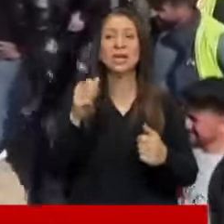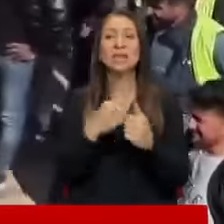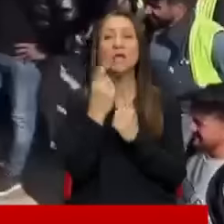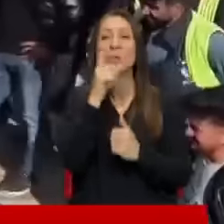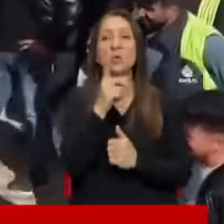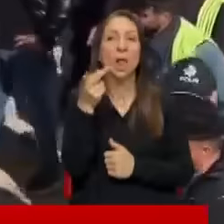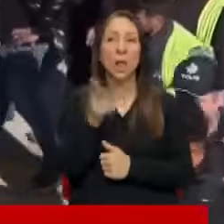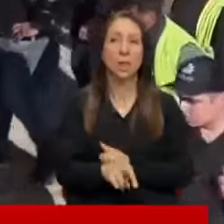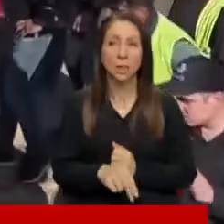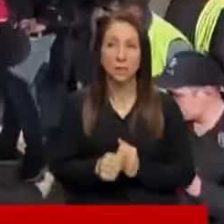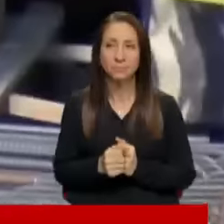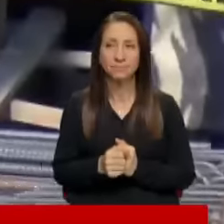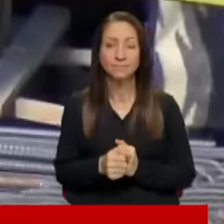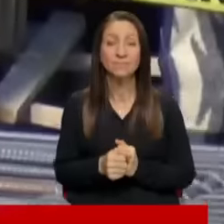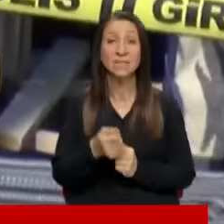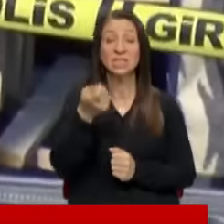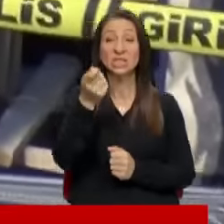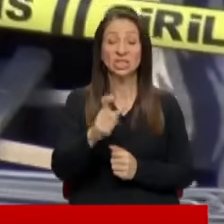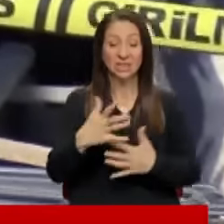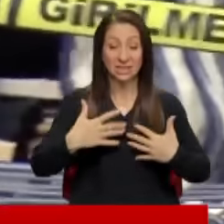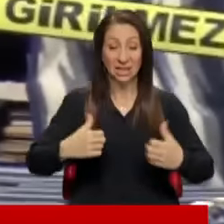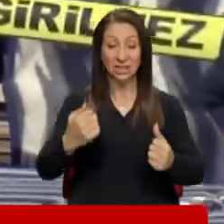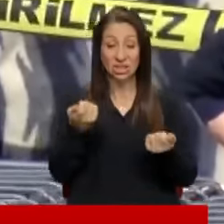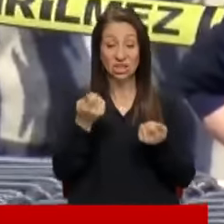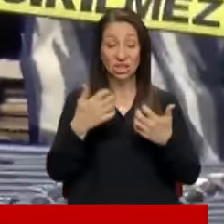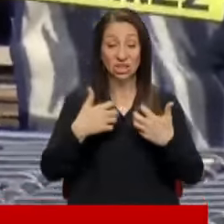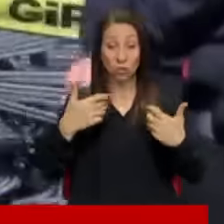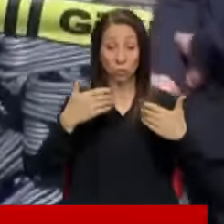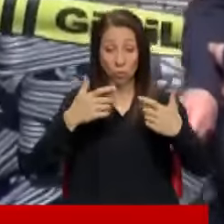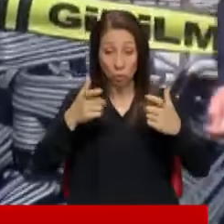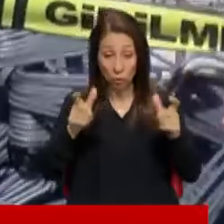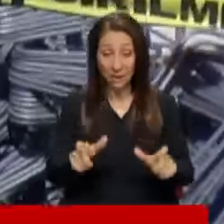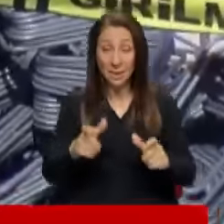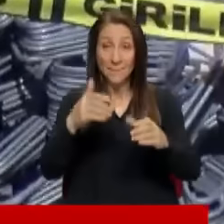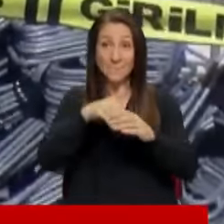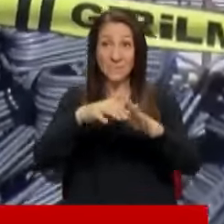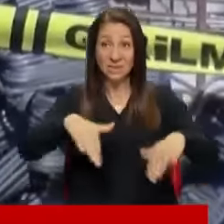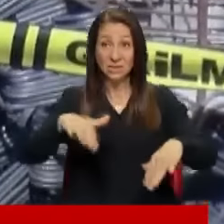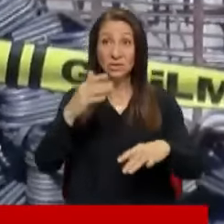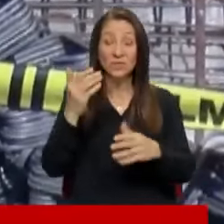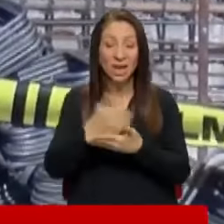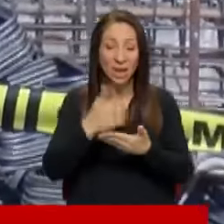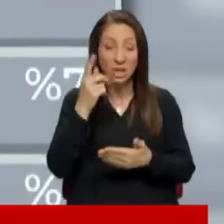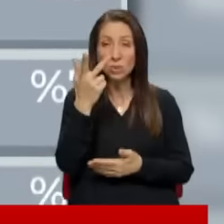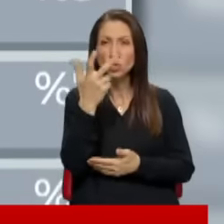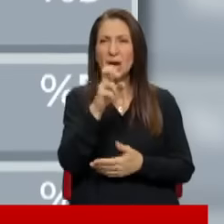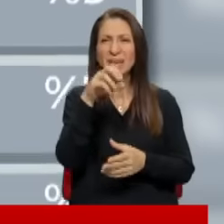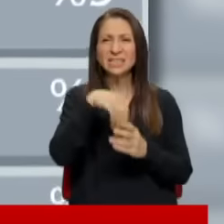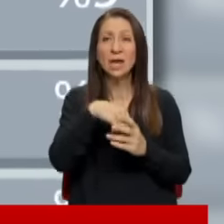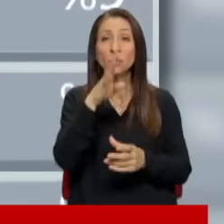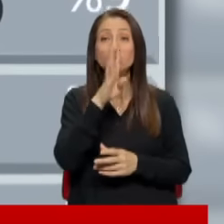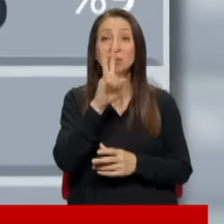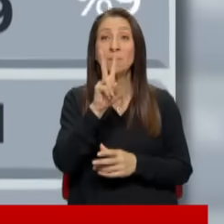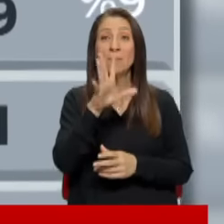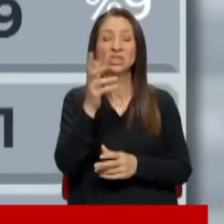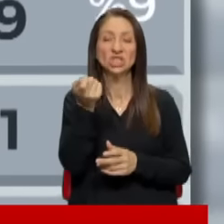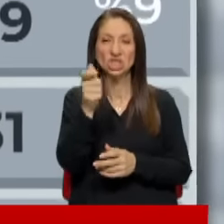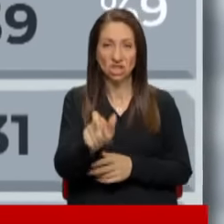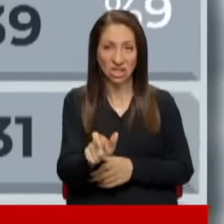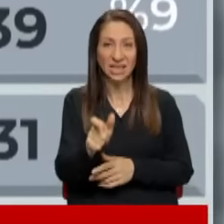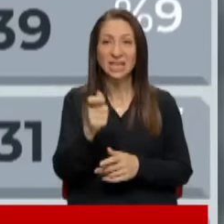kazalarda hayatlarını kaybetti. İşçi Sağlığı ve İşçi Güvenliği Meclisi'nin verilerine göre ilk 3 ayda Türkiye'de en az 425